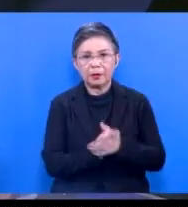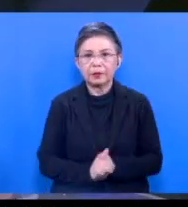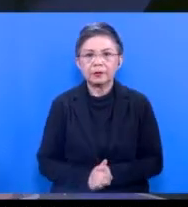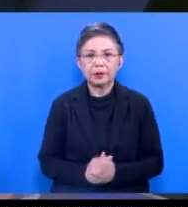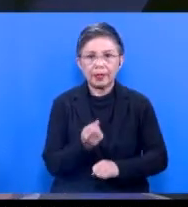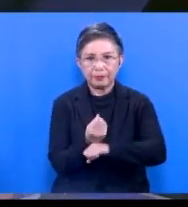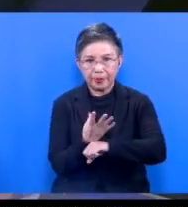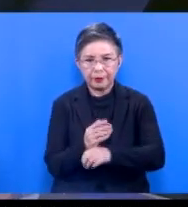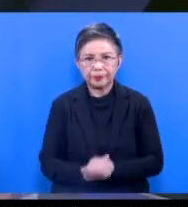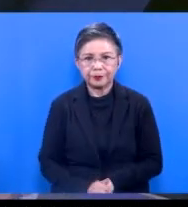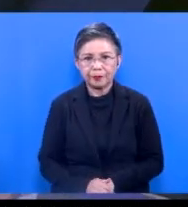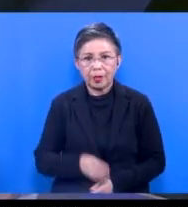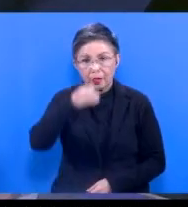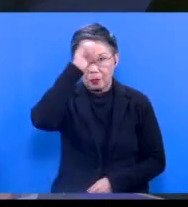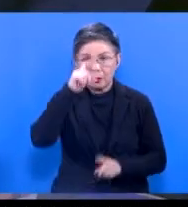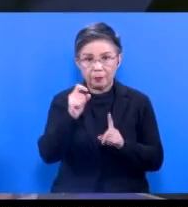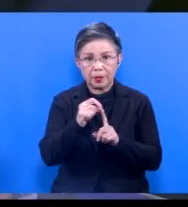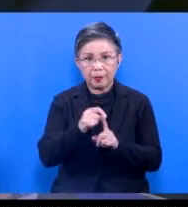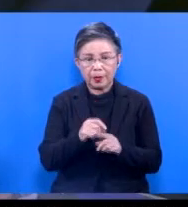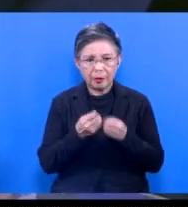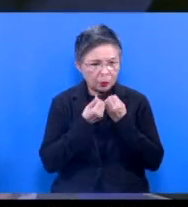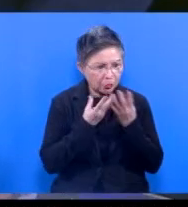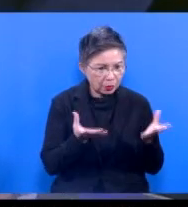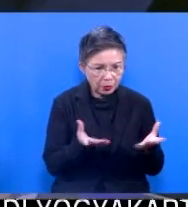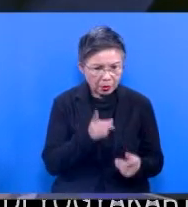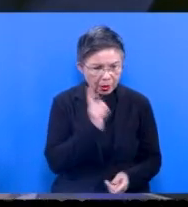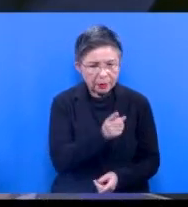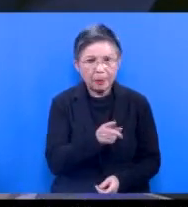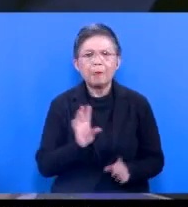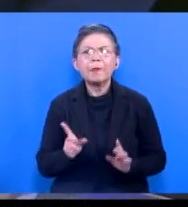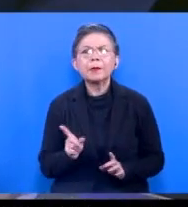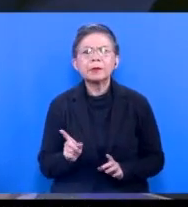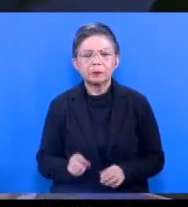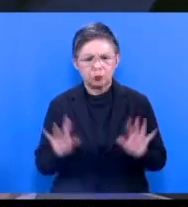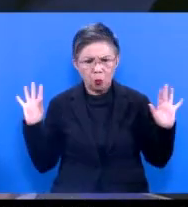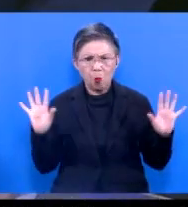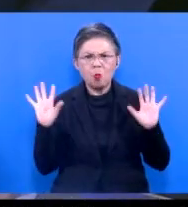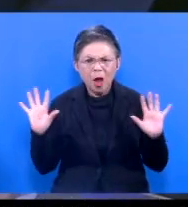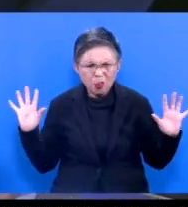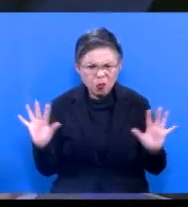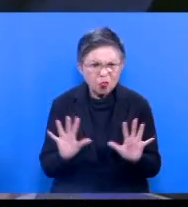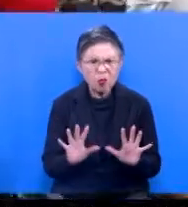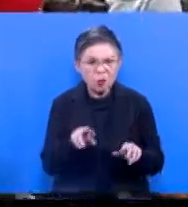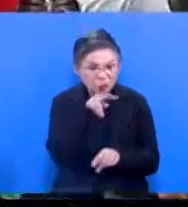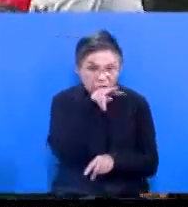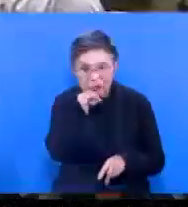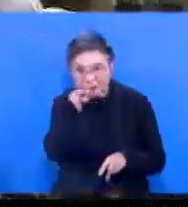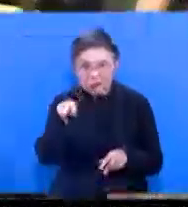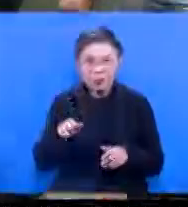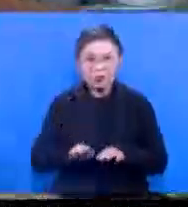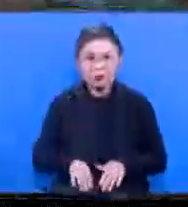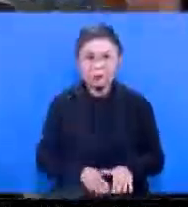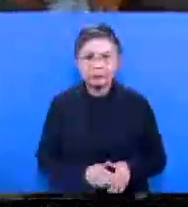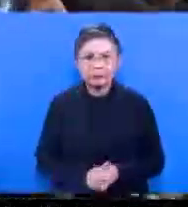pagi. Petugas Satpol PP terpaksa memberi imbauan tegas lantaran warga yang penasaran berkerumun tak terkendali.